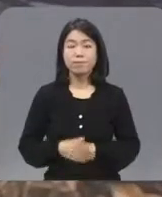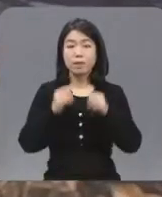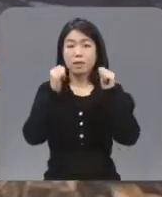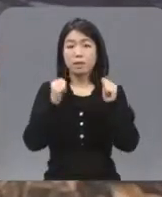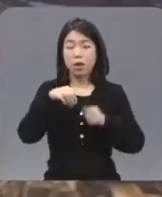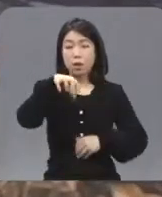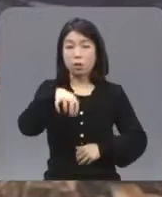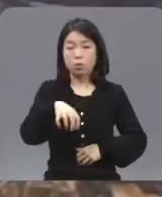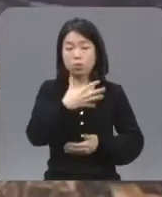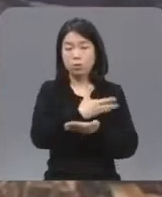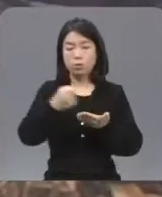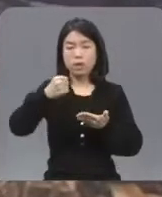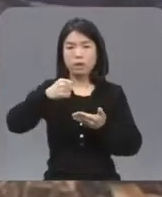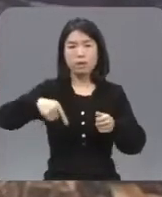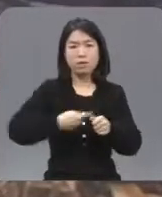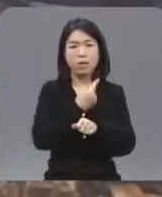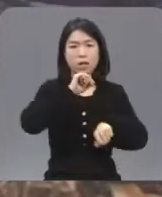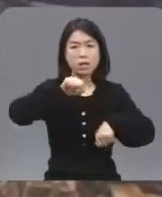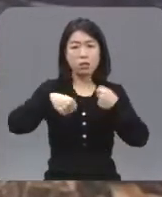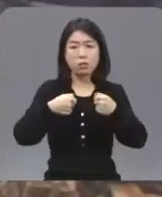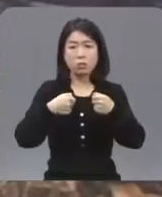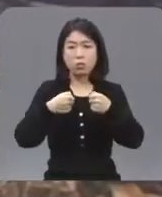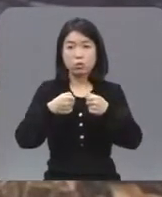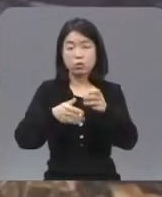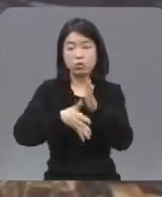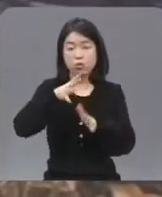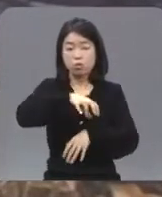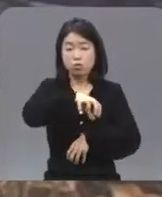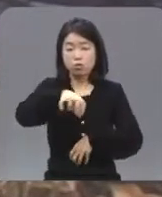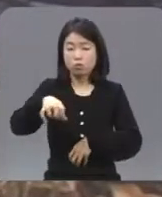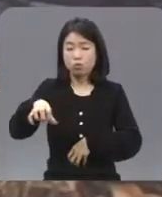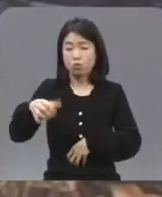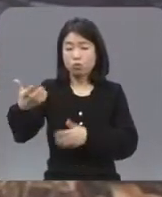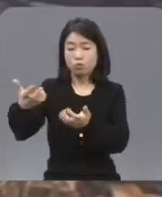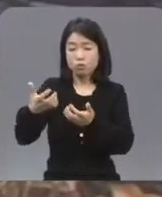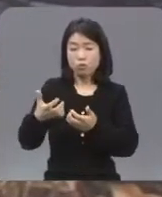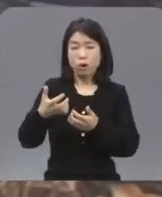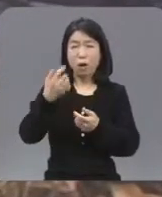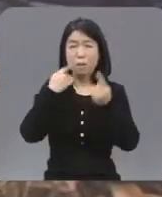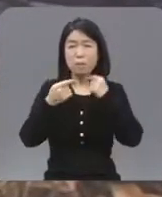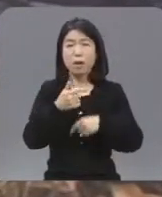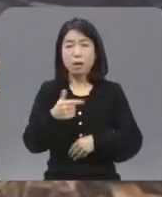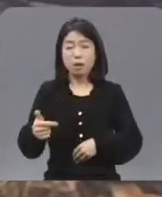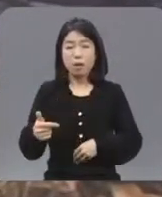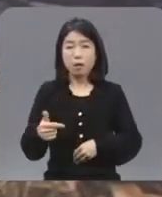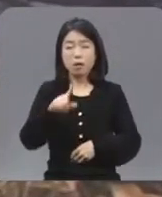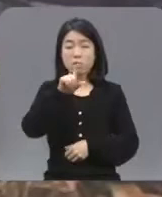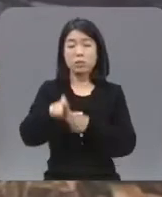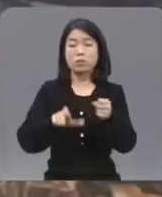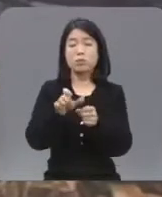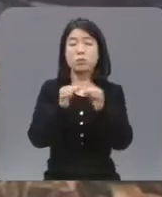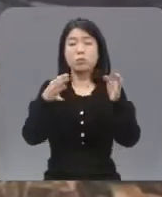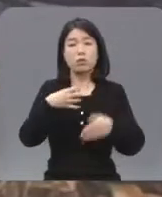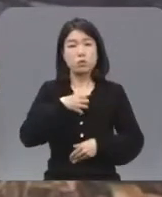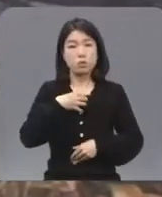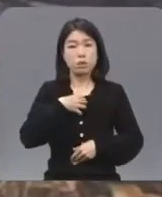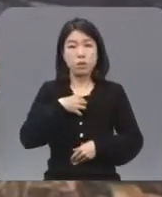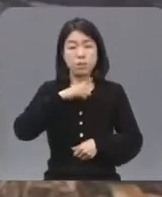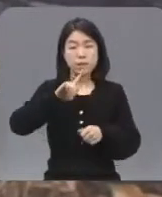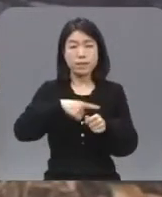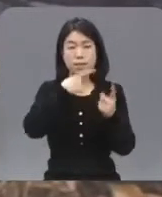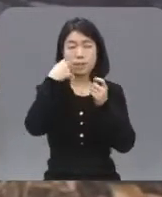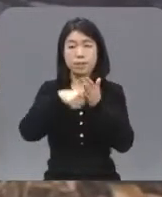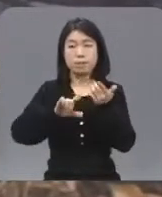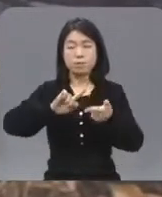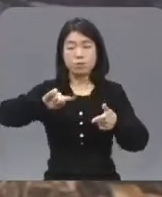서식지를 뺏긴 야생동물들이 도심까지 내려와서 순환을 겪는 일이 자주 있는데요. 15년 동안 위기에 처한 천연기념물